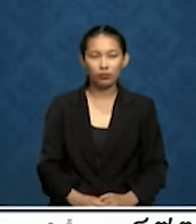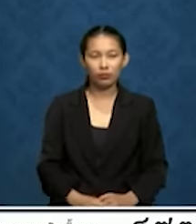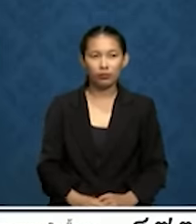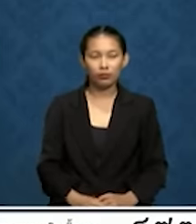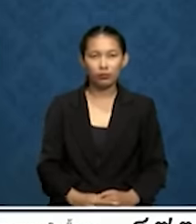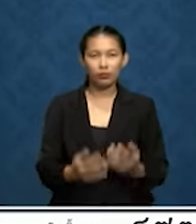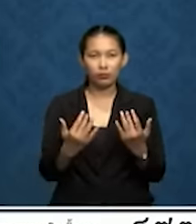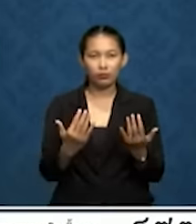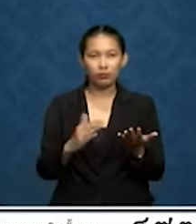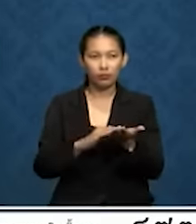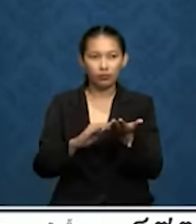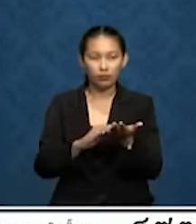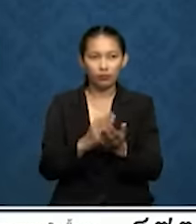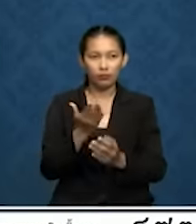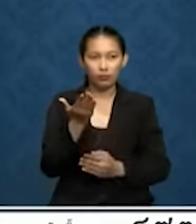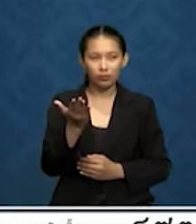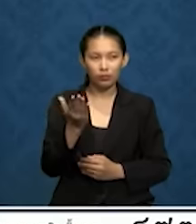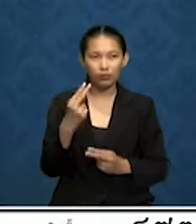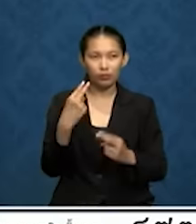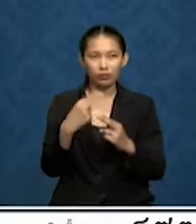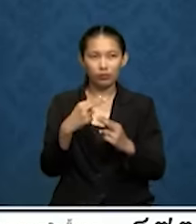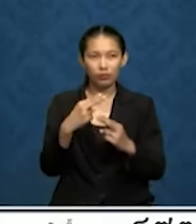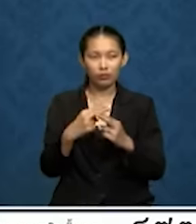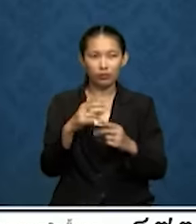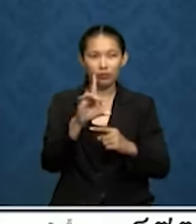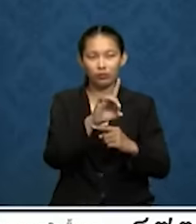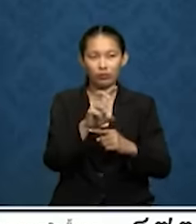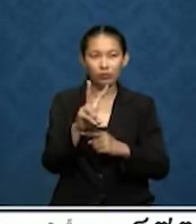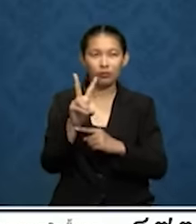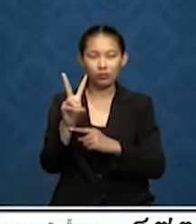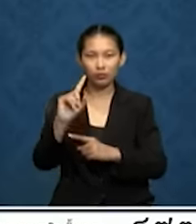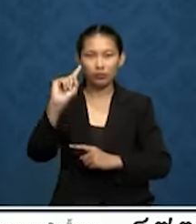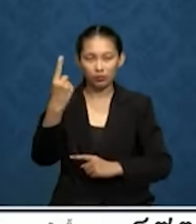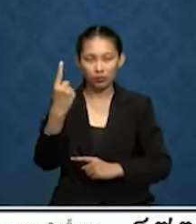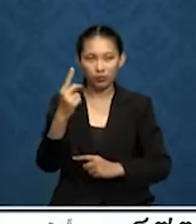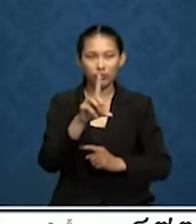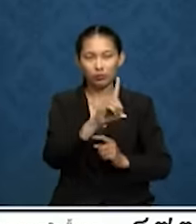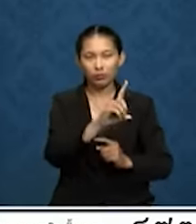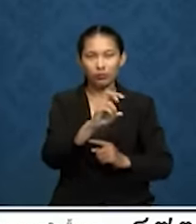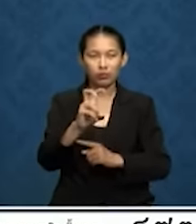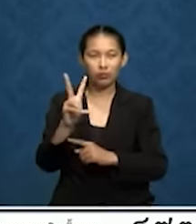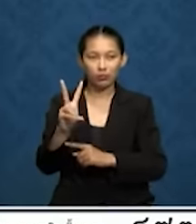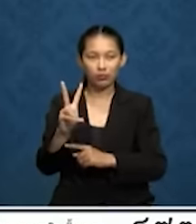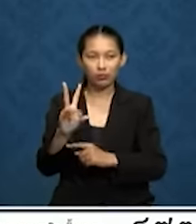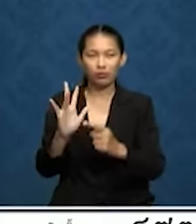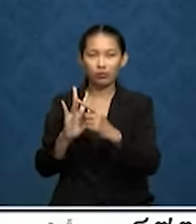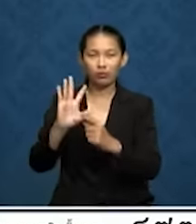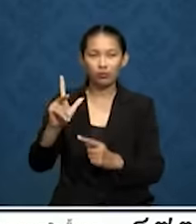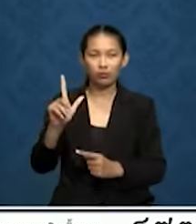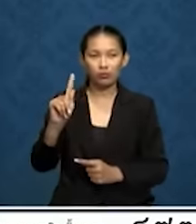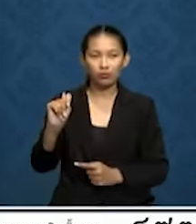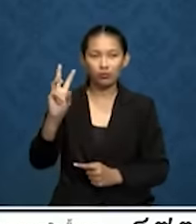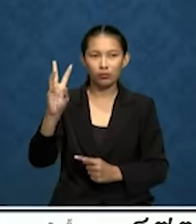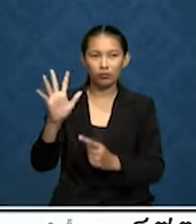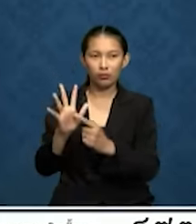เดี๋ยวขออนุญาตนะครับจะขอขานชื่อ102ใหม่นะครับ102นายเชตวันเตือ